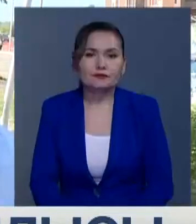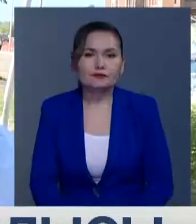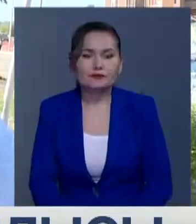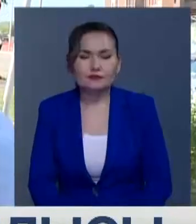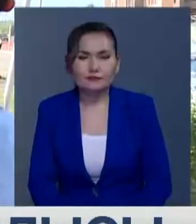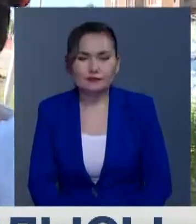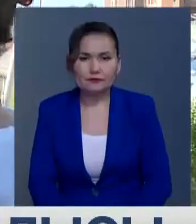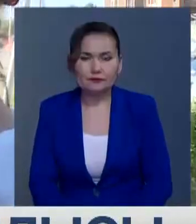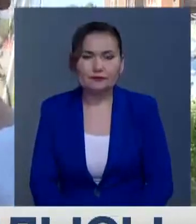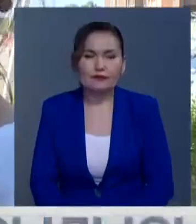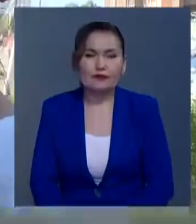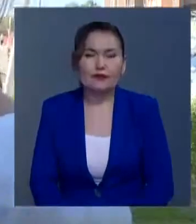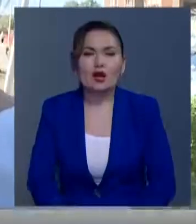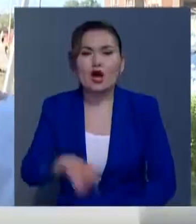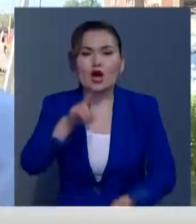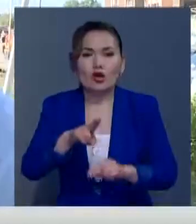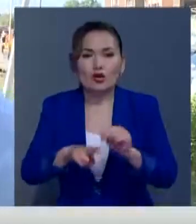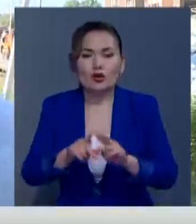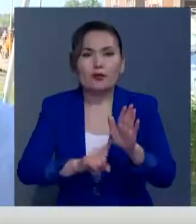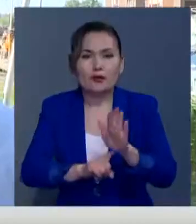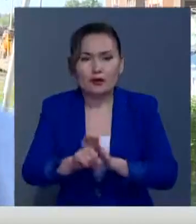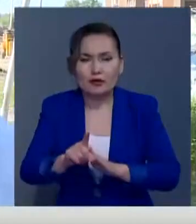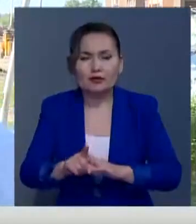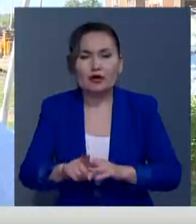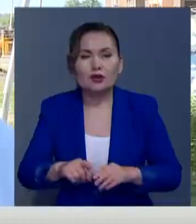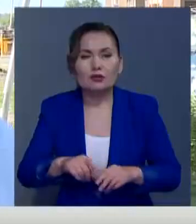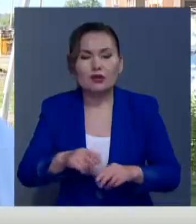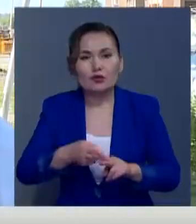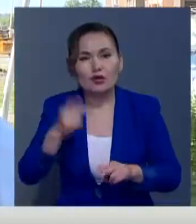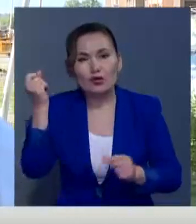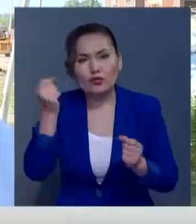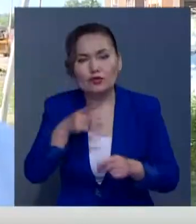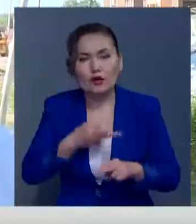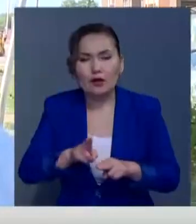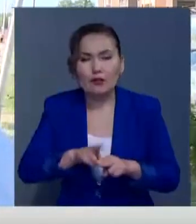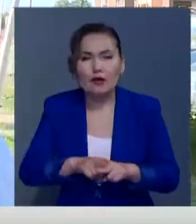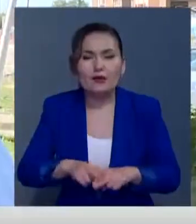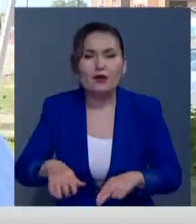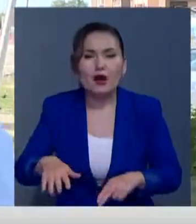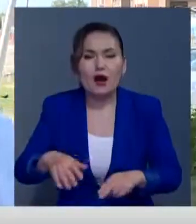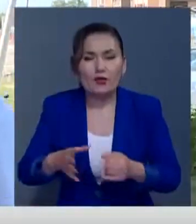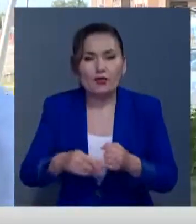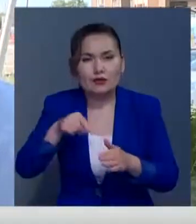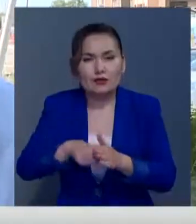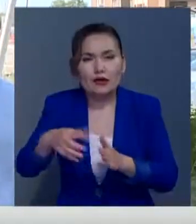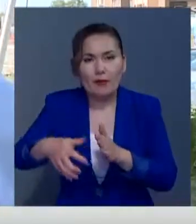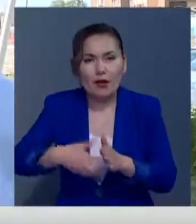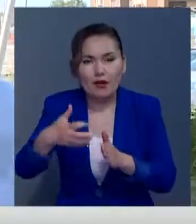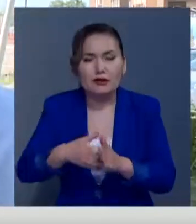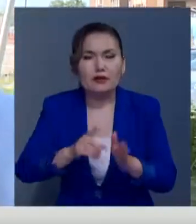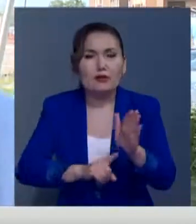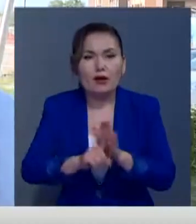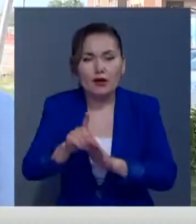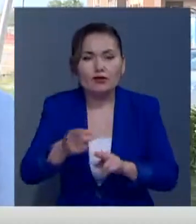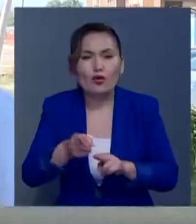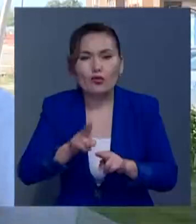привезли... Құрылыстың басталғаны туралы жақында білдік. Қоршауды әкеп, осы маңды қаза бастағанда күзетшіден бұл